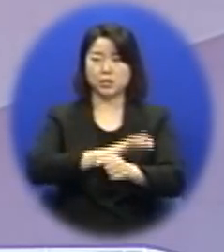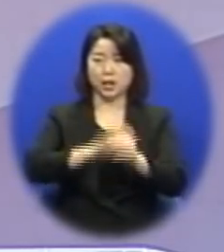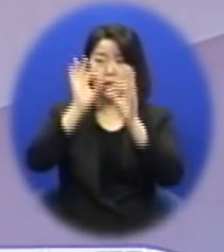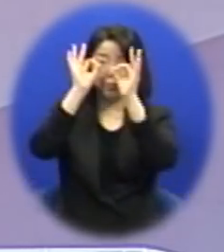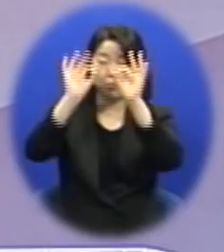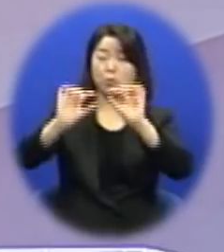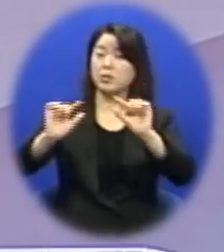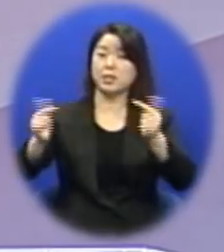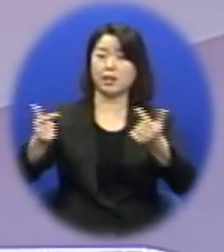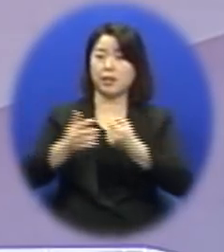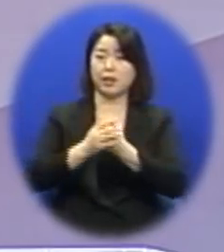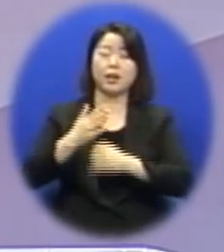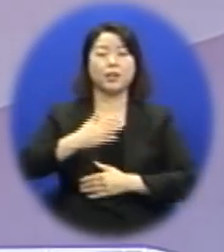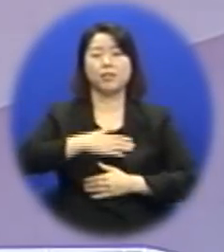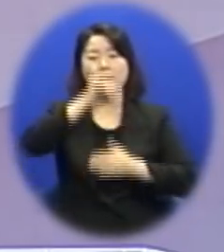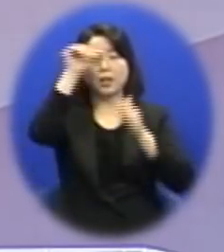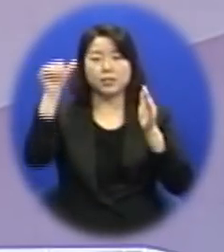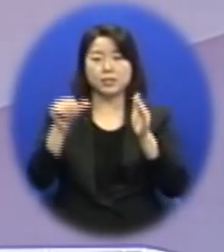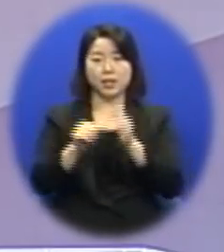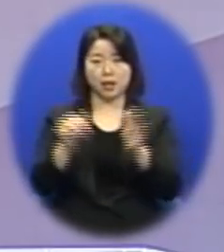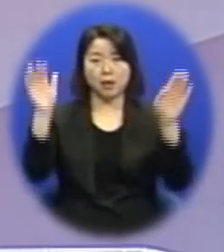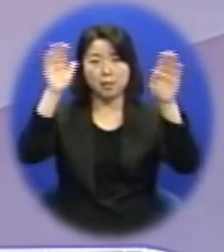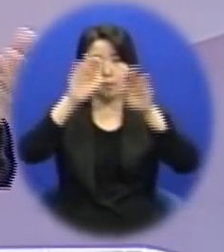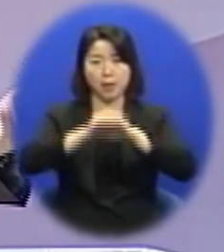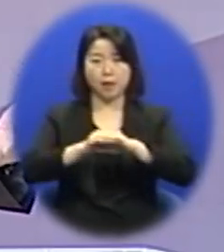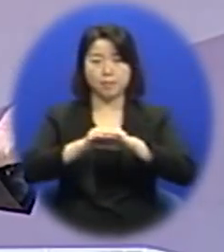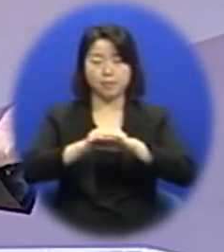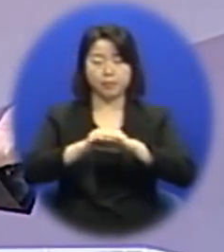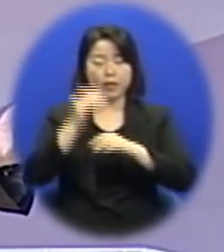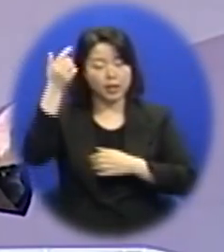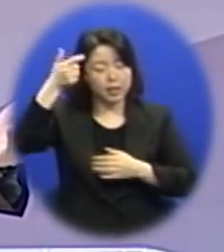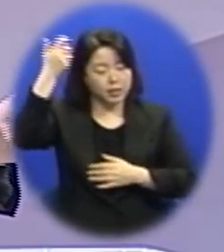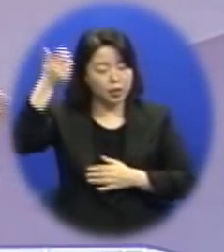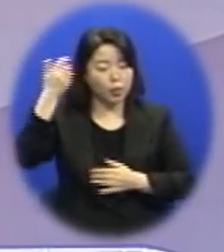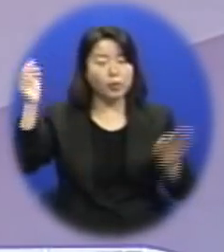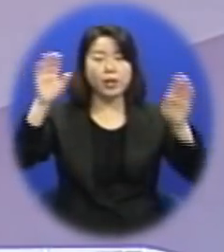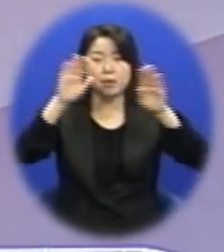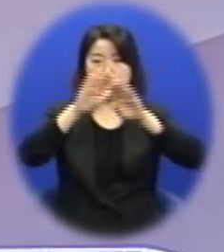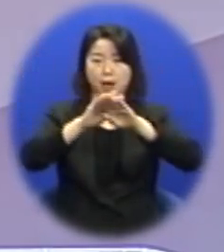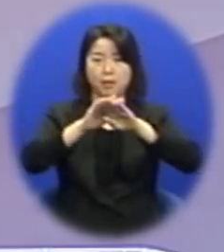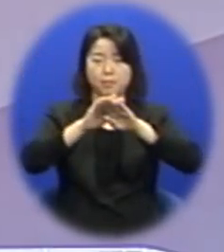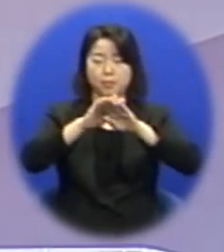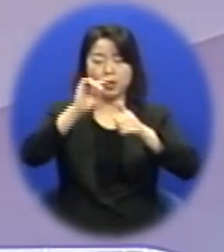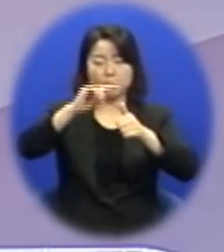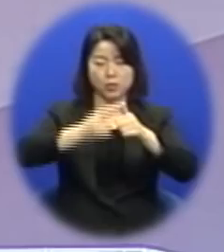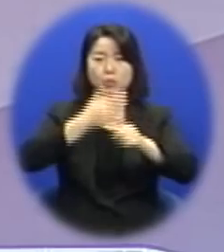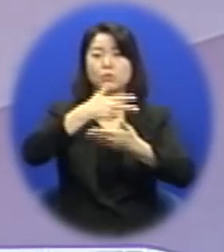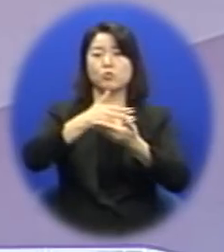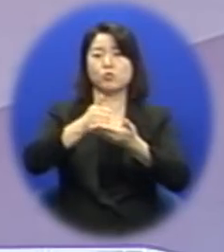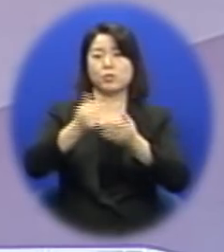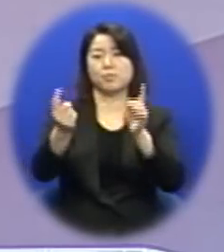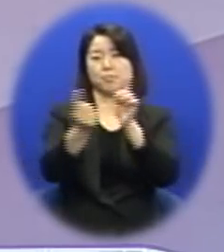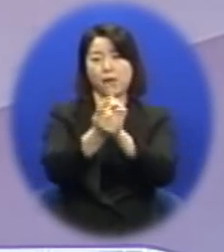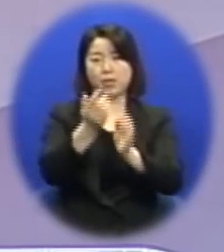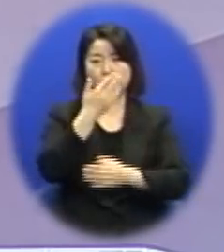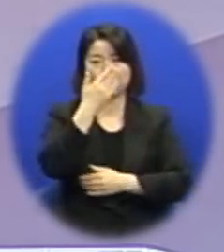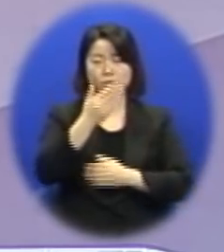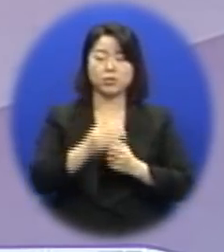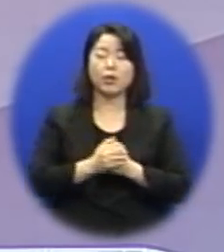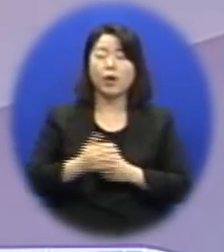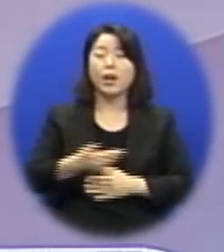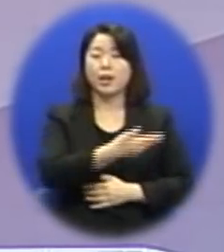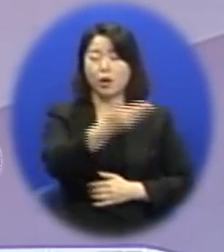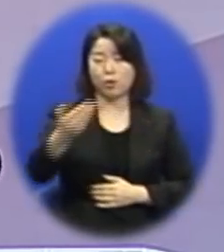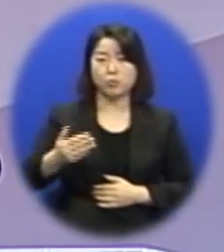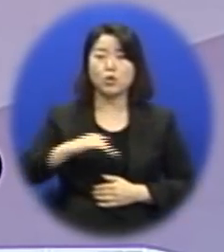보이다가 내 인생의 밤에 영혼의 어두운 밤에 비로서 주님을 만나요 여러분